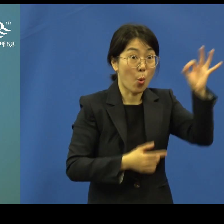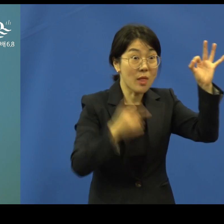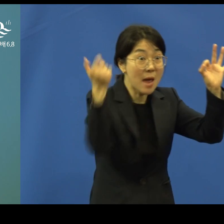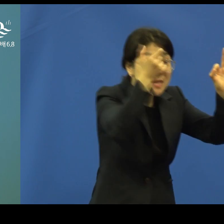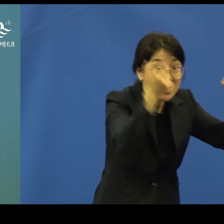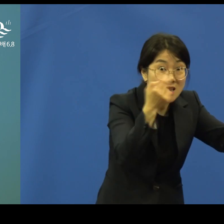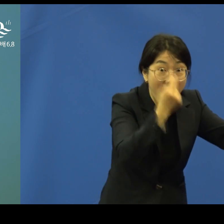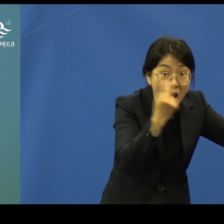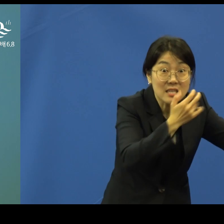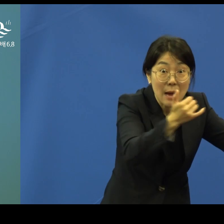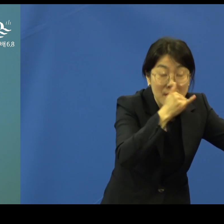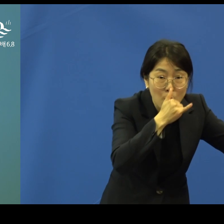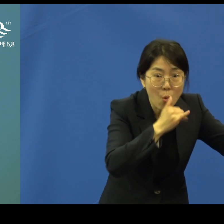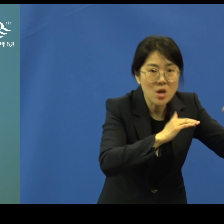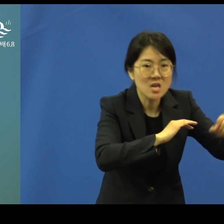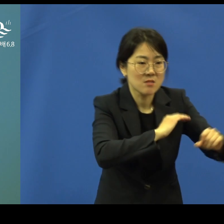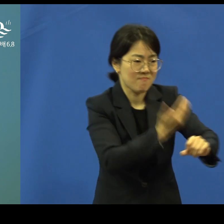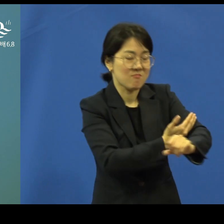권력에 미치고.